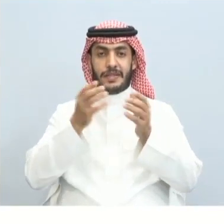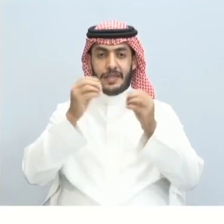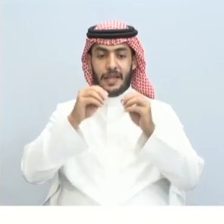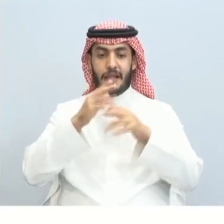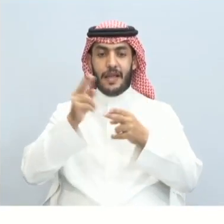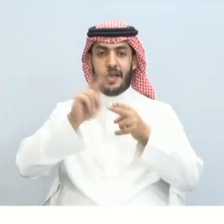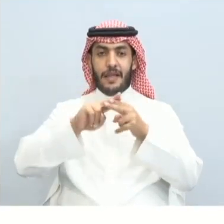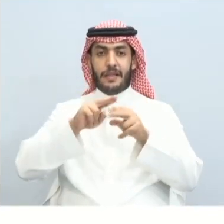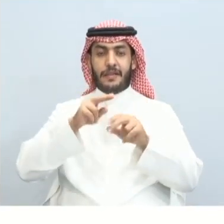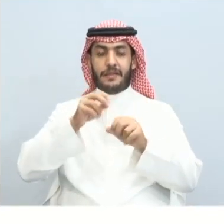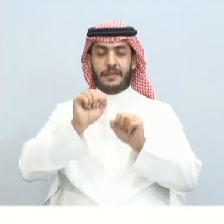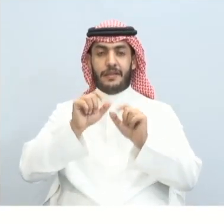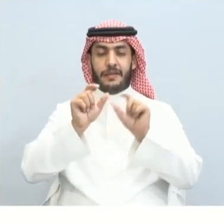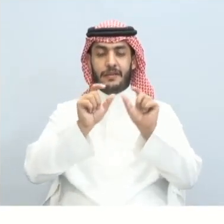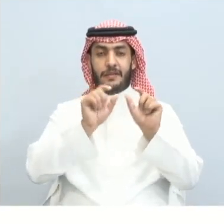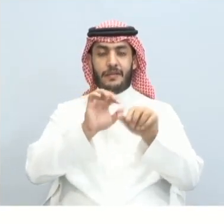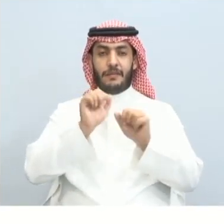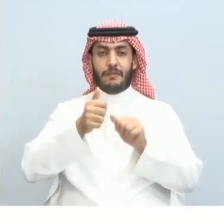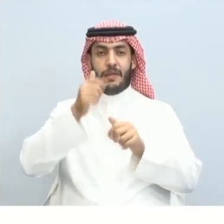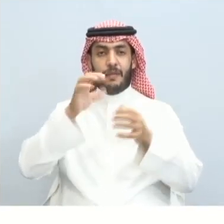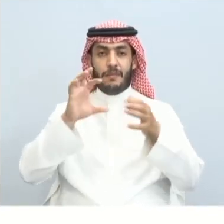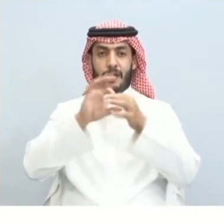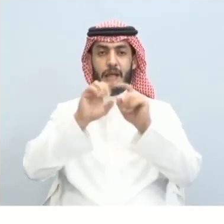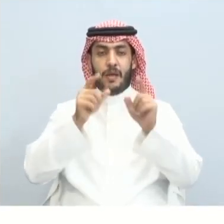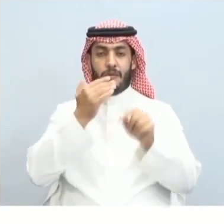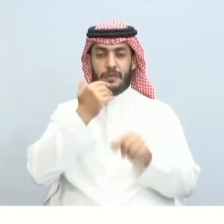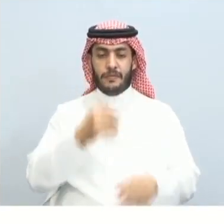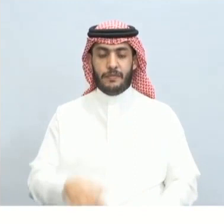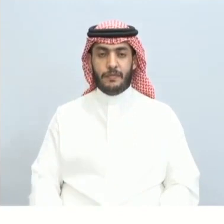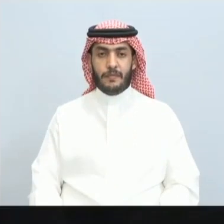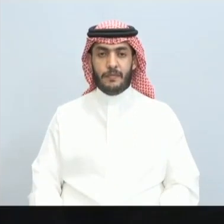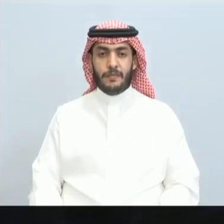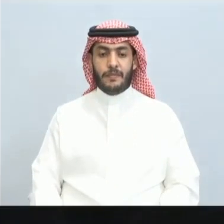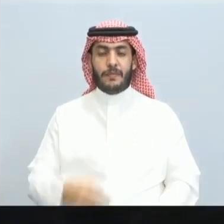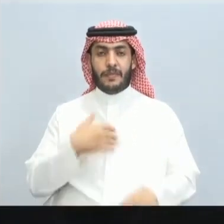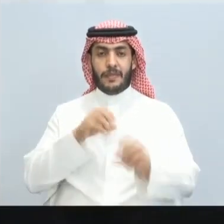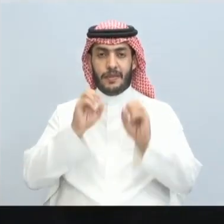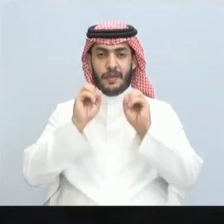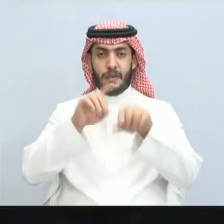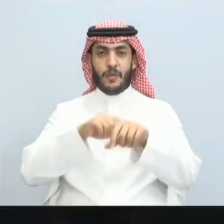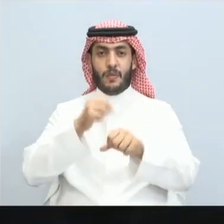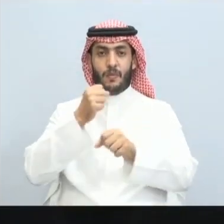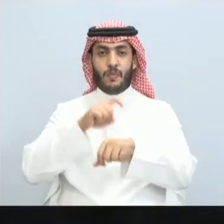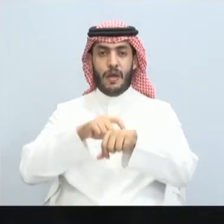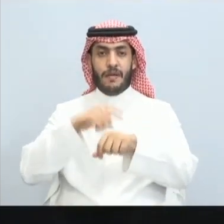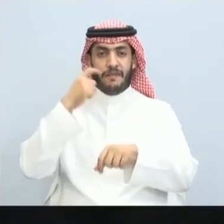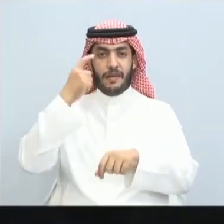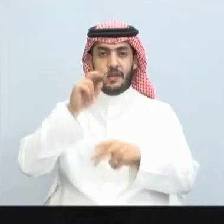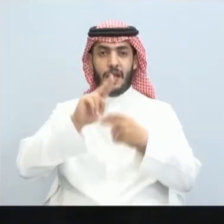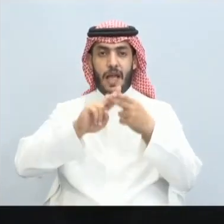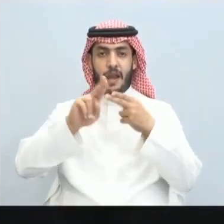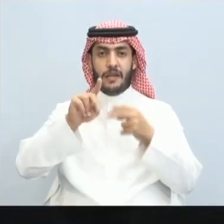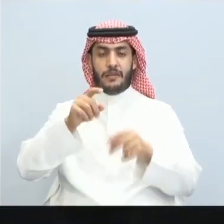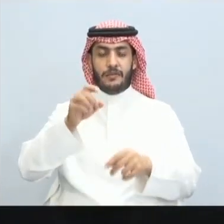لاعاده كتابه هذه العباره بحيث لا تتضمن اقوسا ايضا سوف اترك لكم الوقت في التفكير في